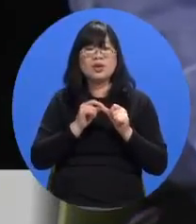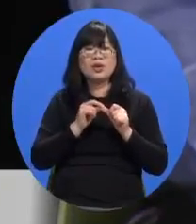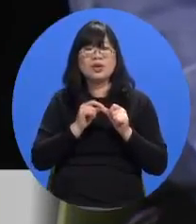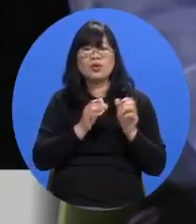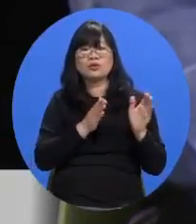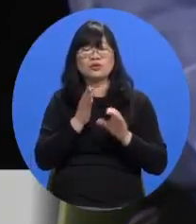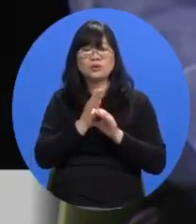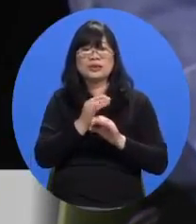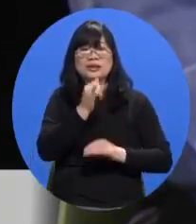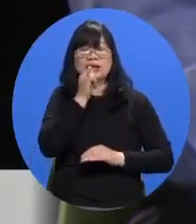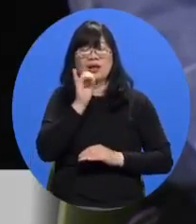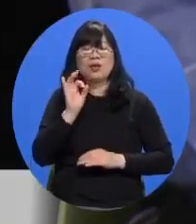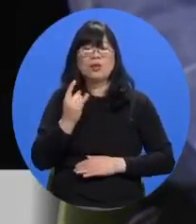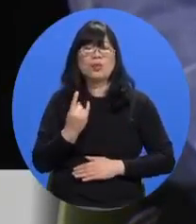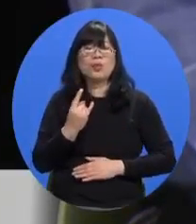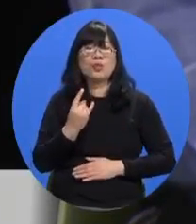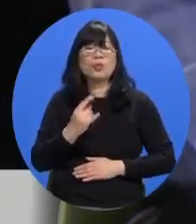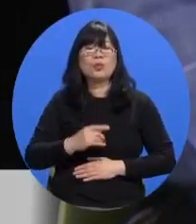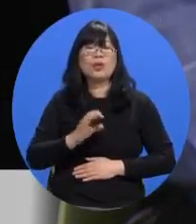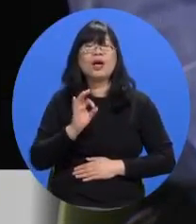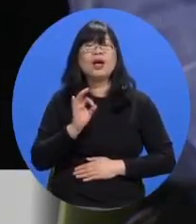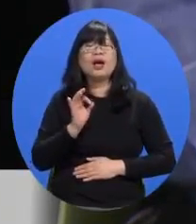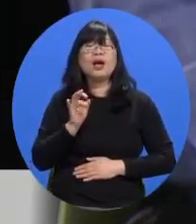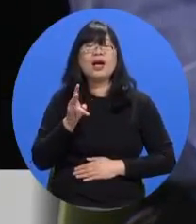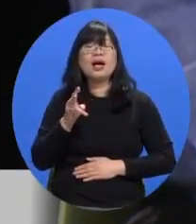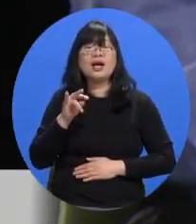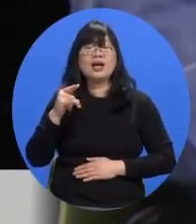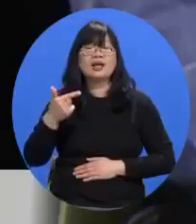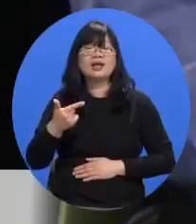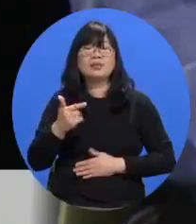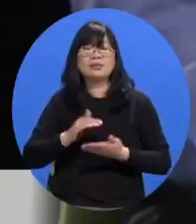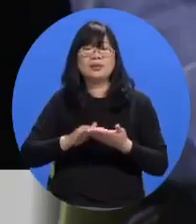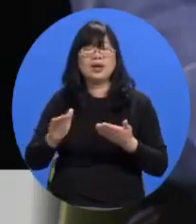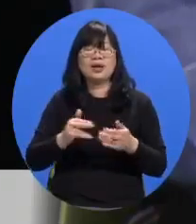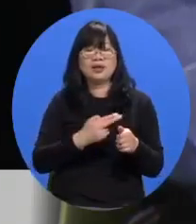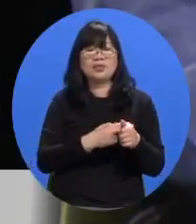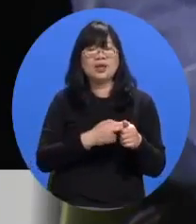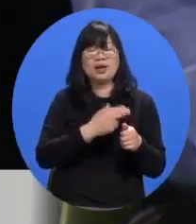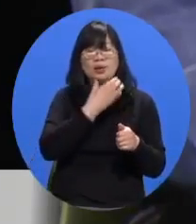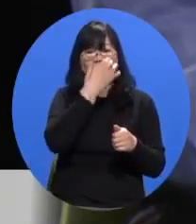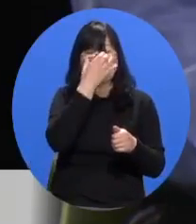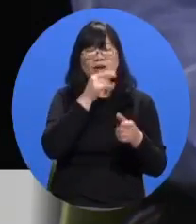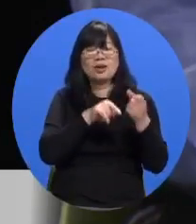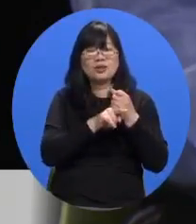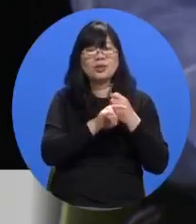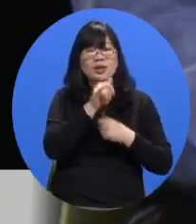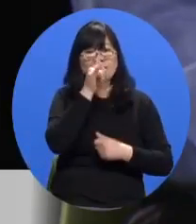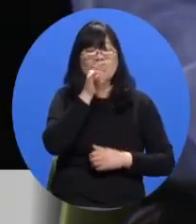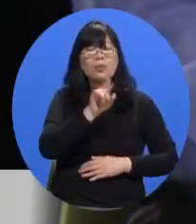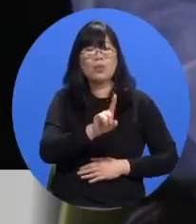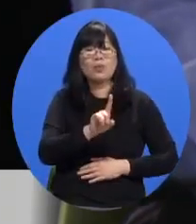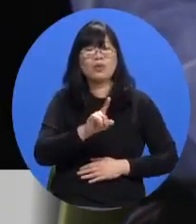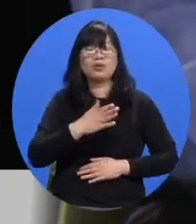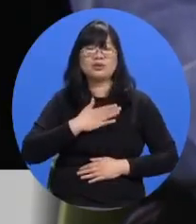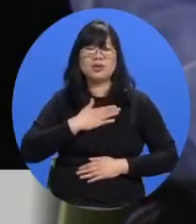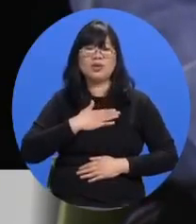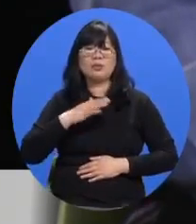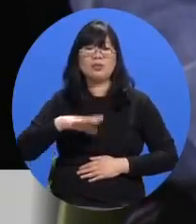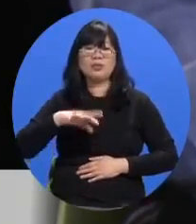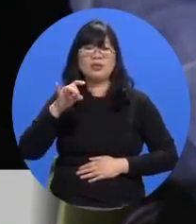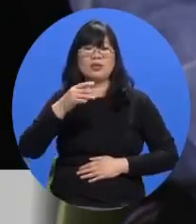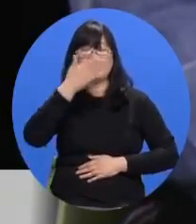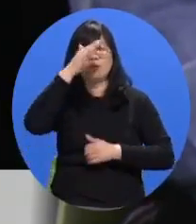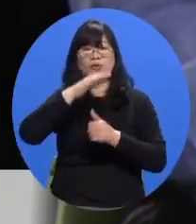임용 준비 중인 오혜린입니다. 아, 네. 자, 교사를 꿈꾼 이유가 뭐였을까요? 저는 일단